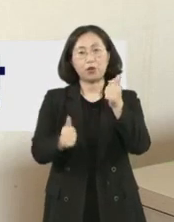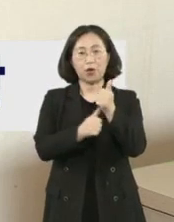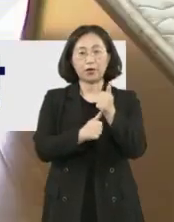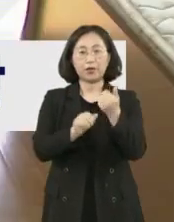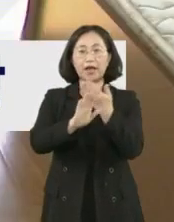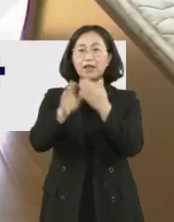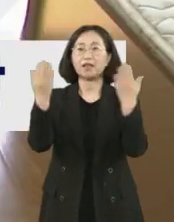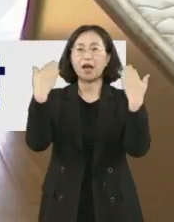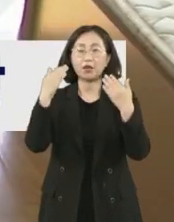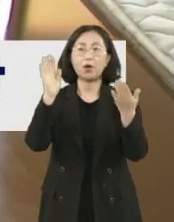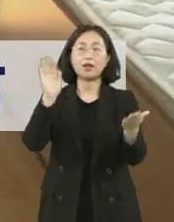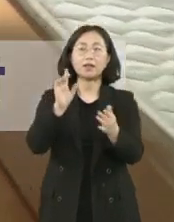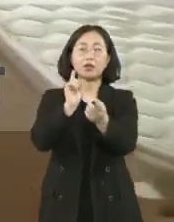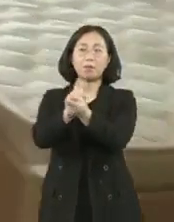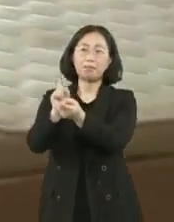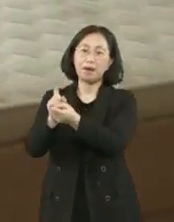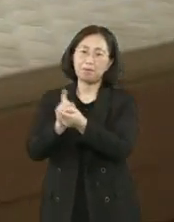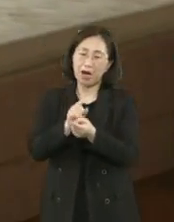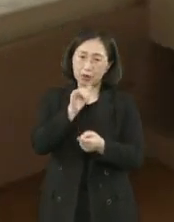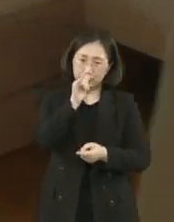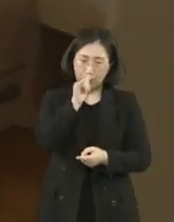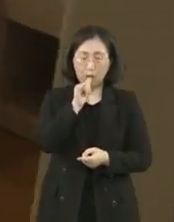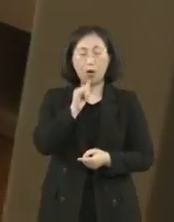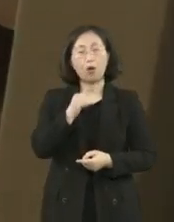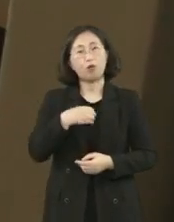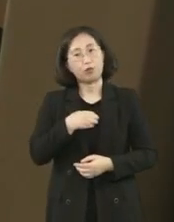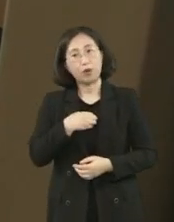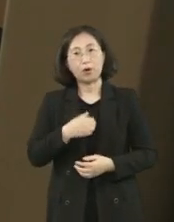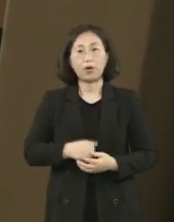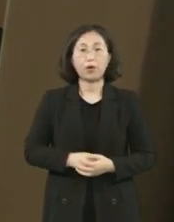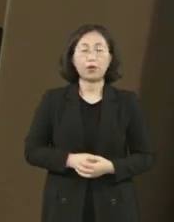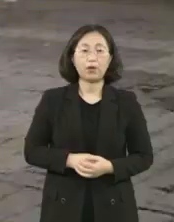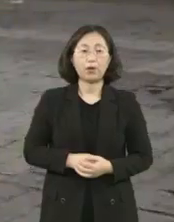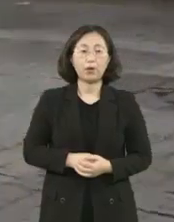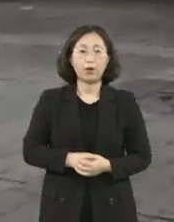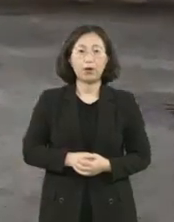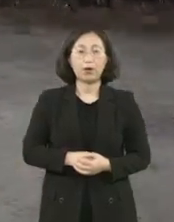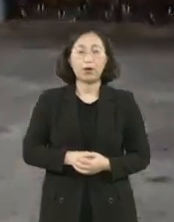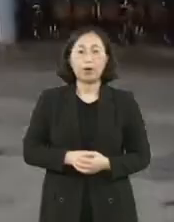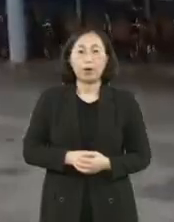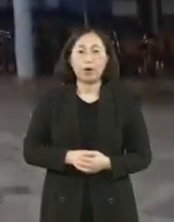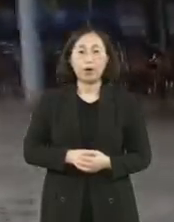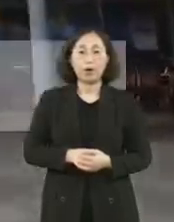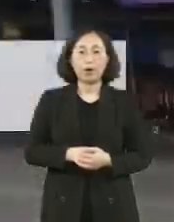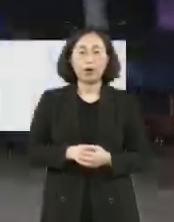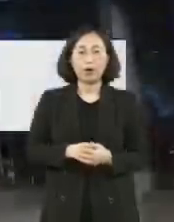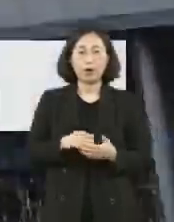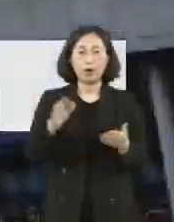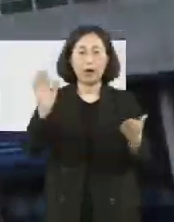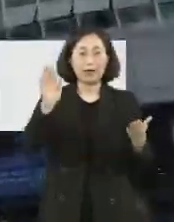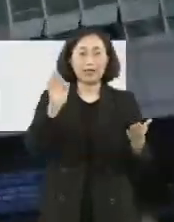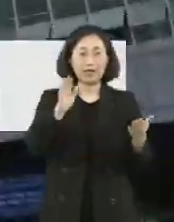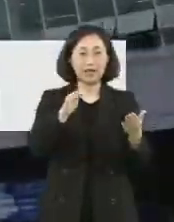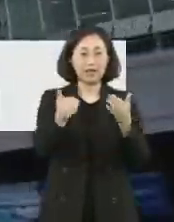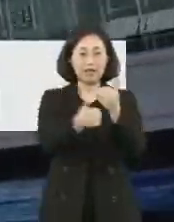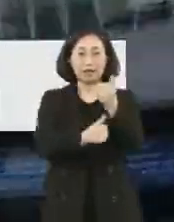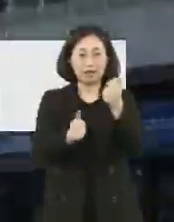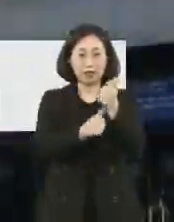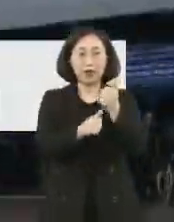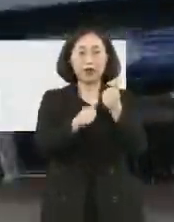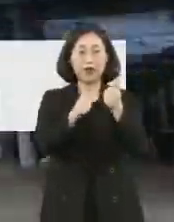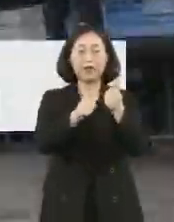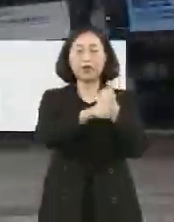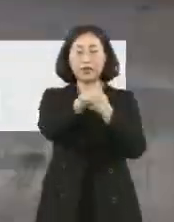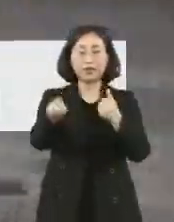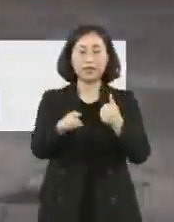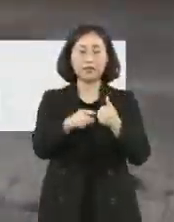알려져 방역당국에 긴장하고 있습니다. 학생에 있는 학생들이 여러 개 과가 있을 거 아니에요. 조사